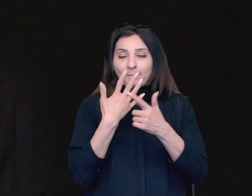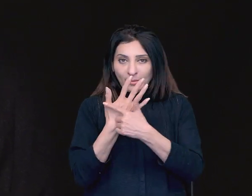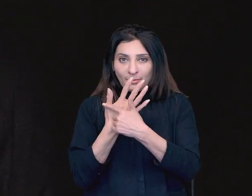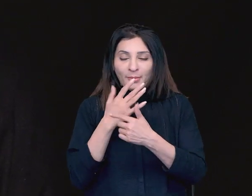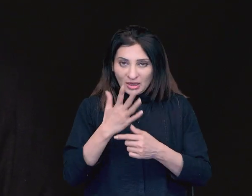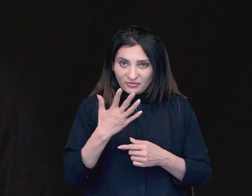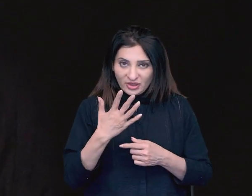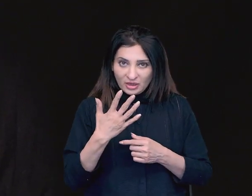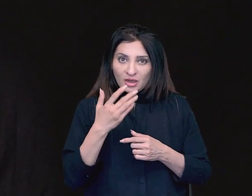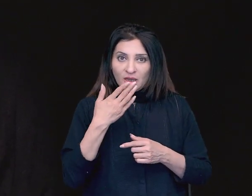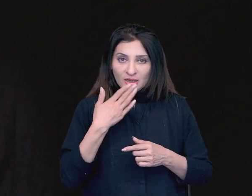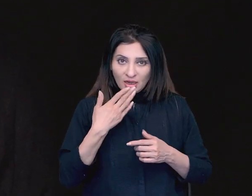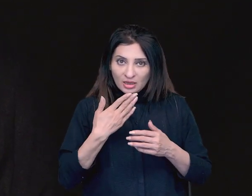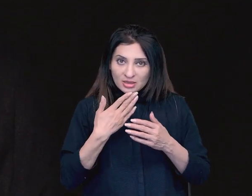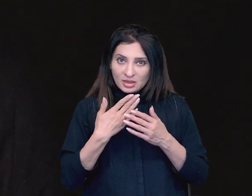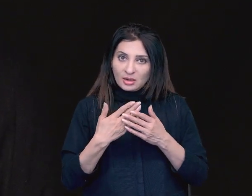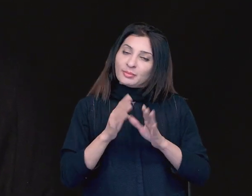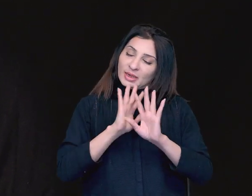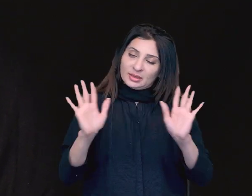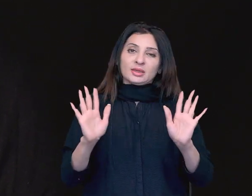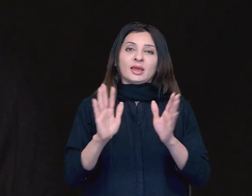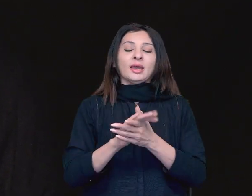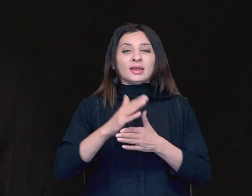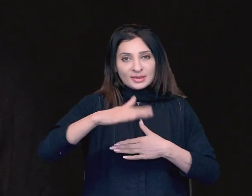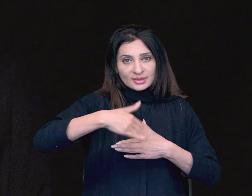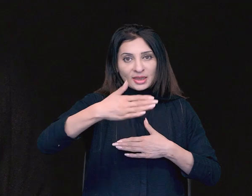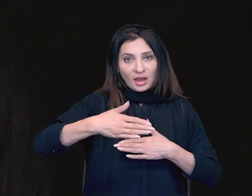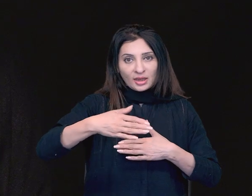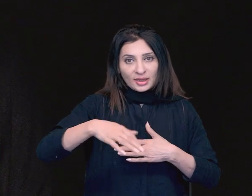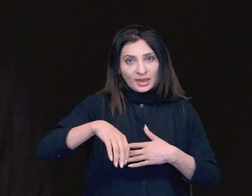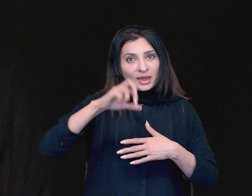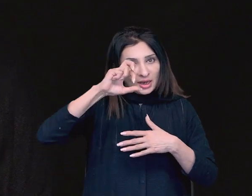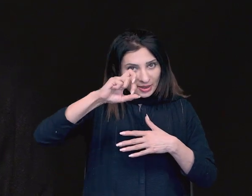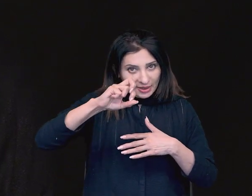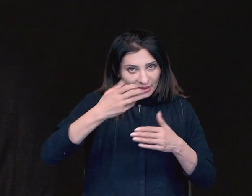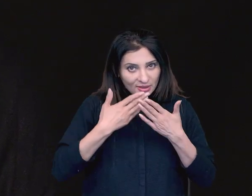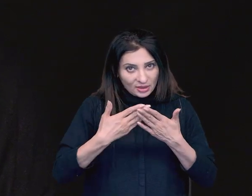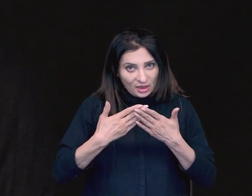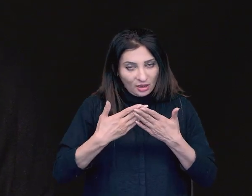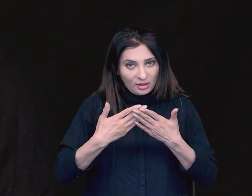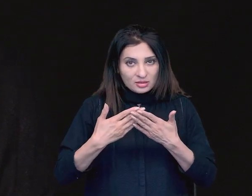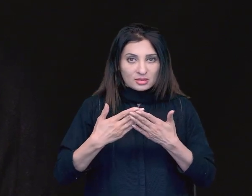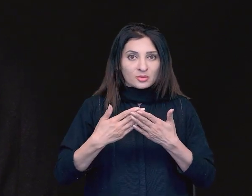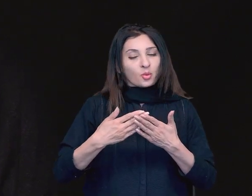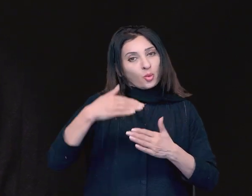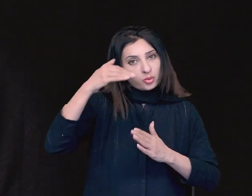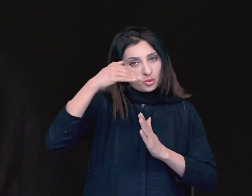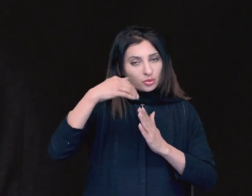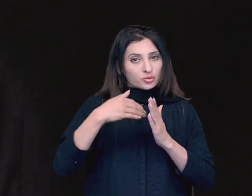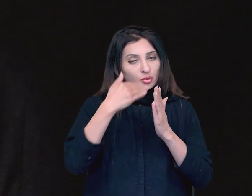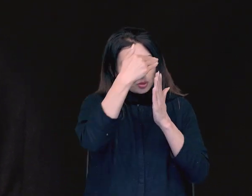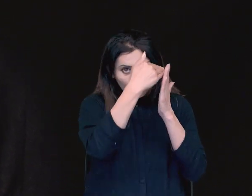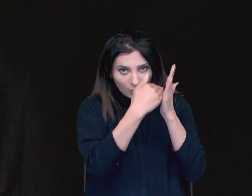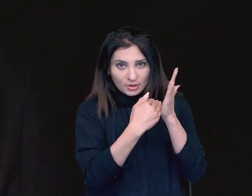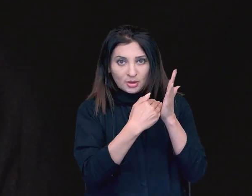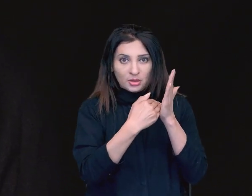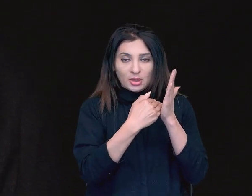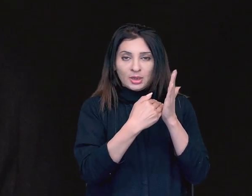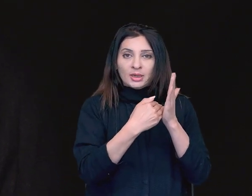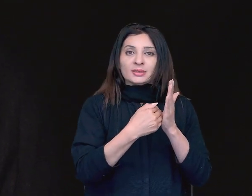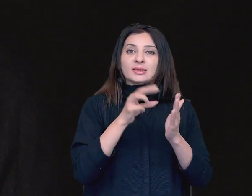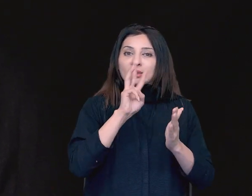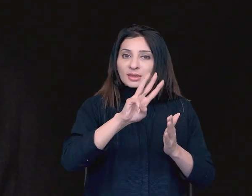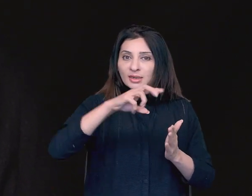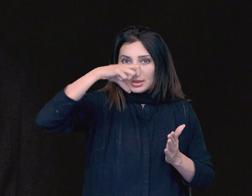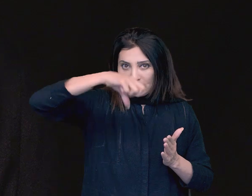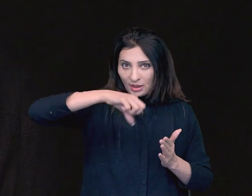वो 39% हो जाती है। और जब आप कॉलेज में जाते हैं तो कॉलेज में एक्चुअली 58% लड़कियां हैं,